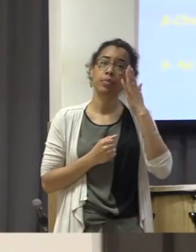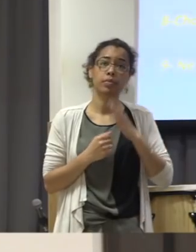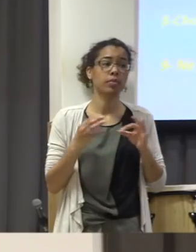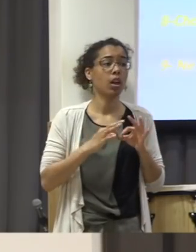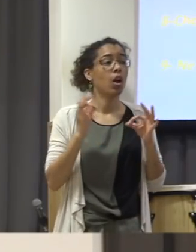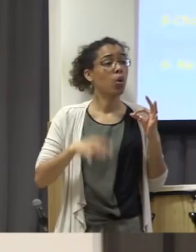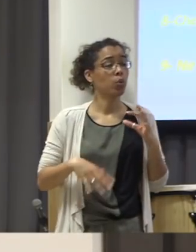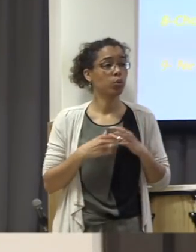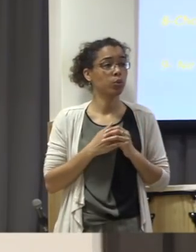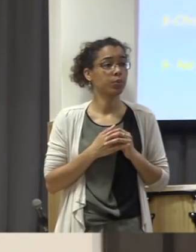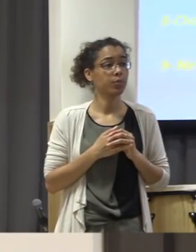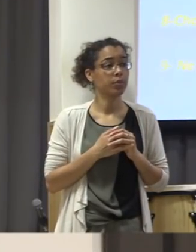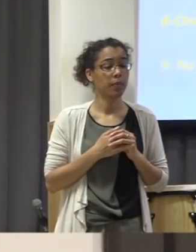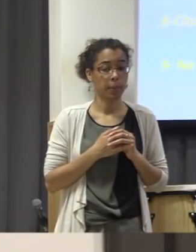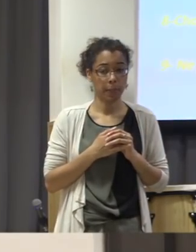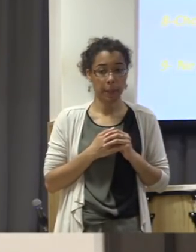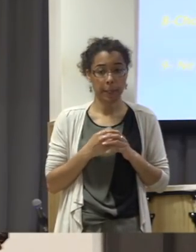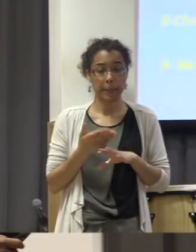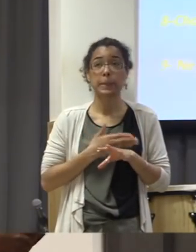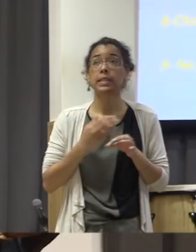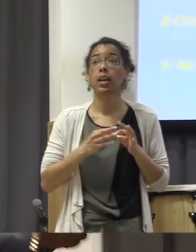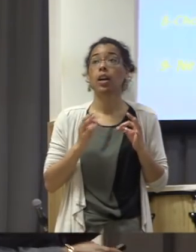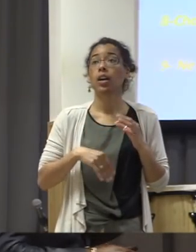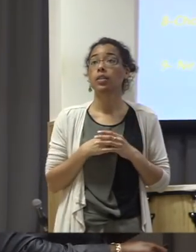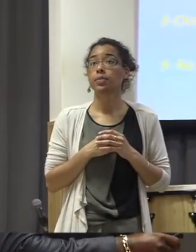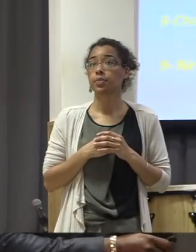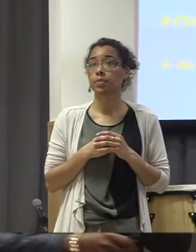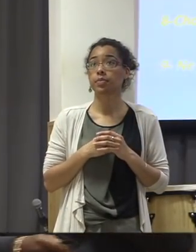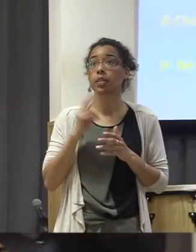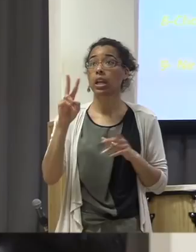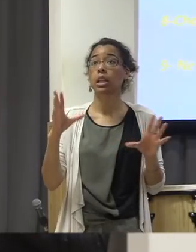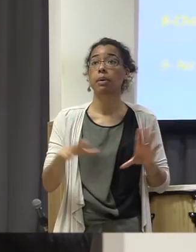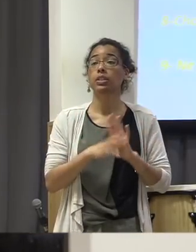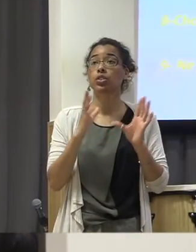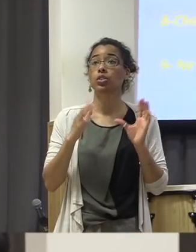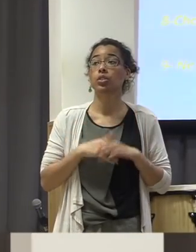conclusion, avant de conclure, regardons cette image.